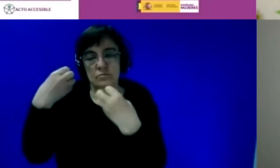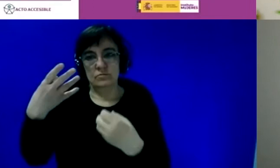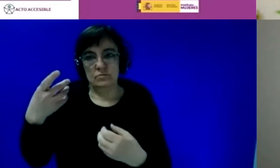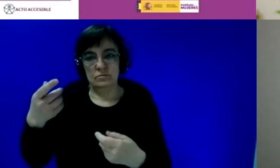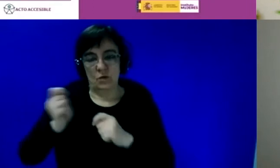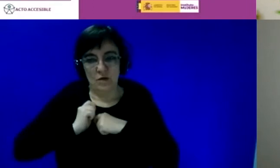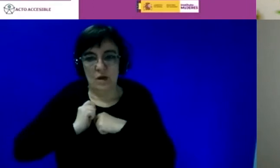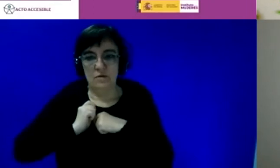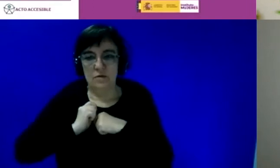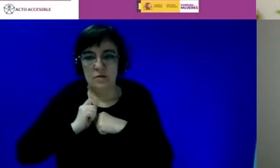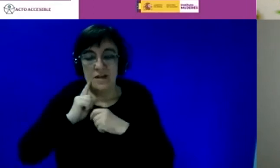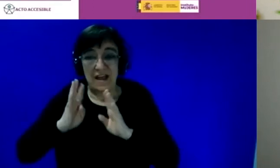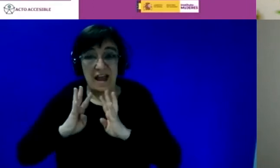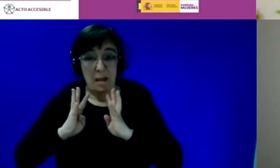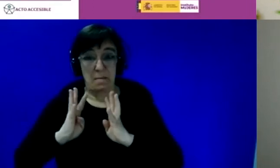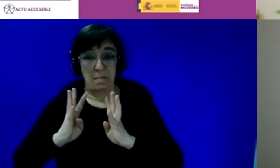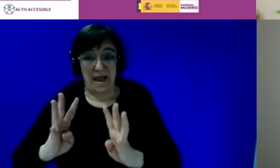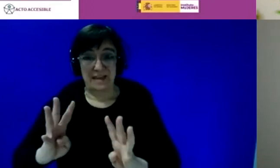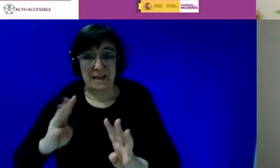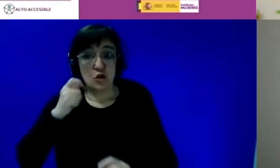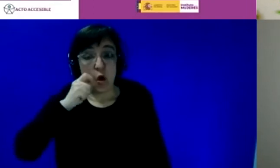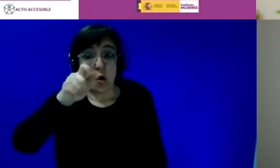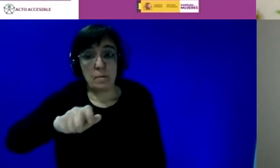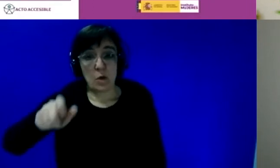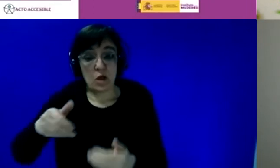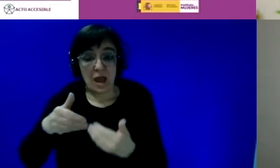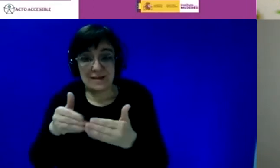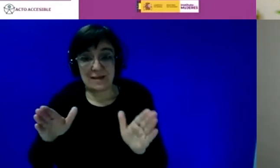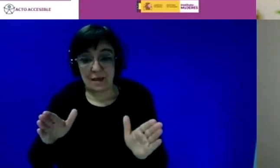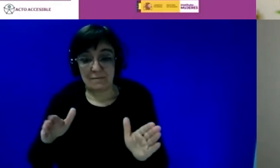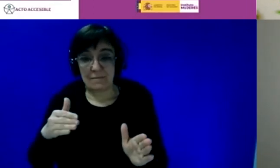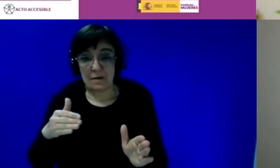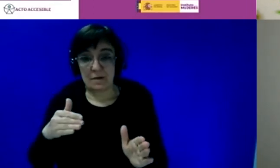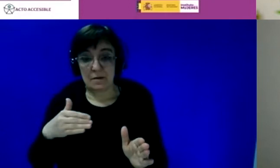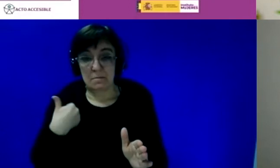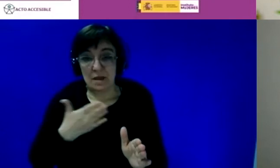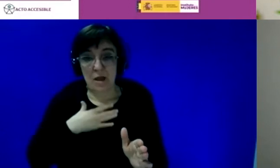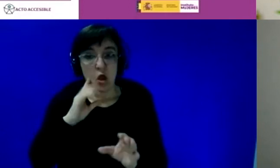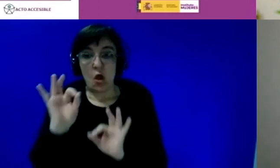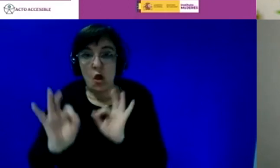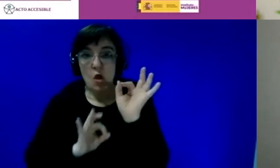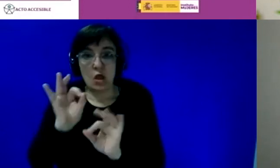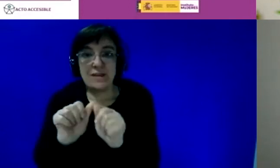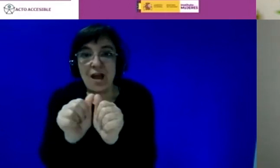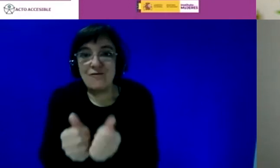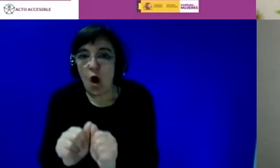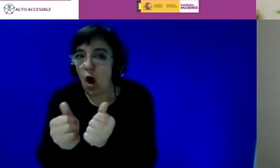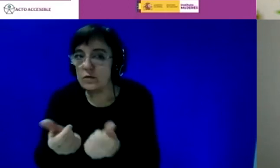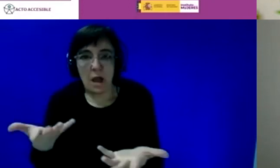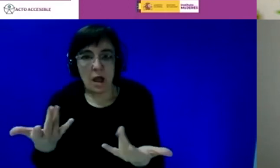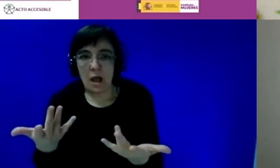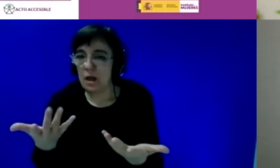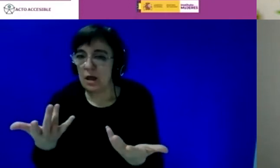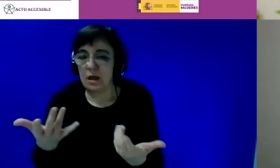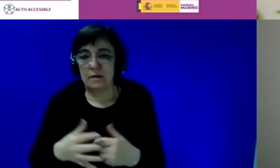for tomorrow, and we had to arrange how to include the boxes with